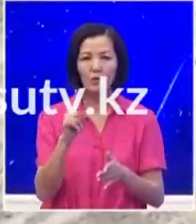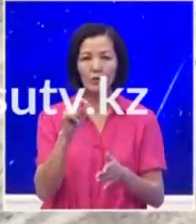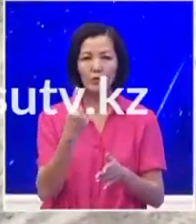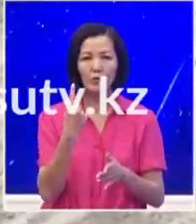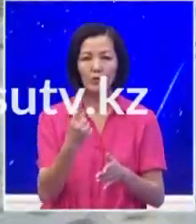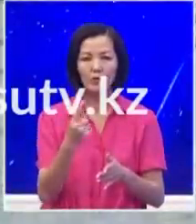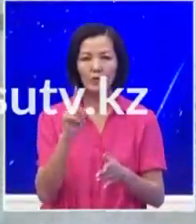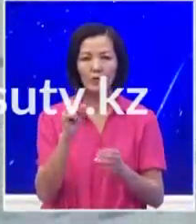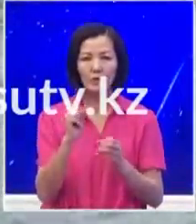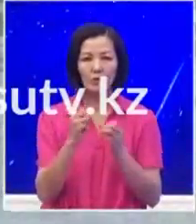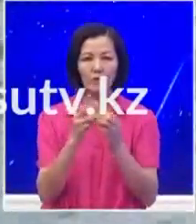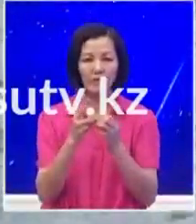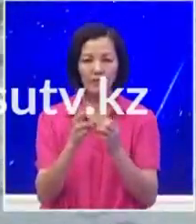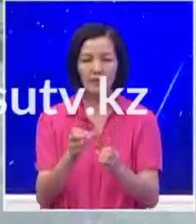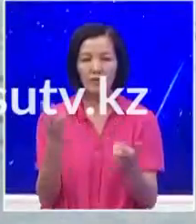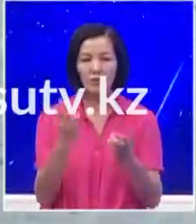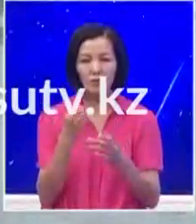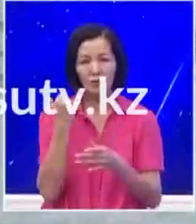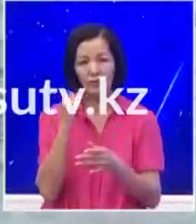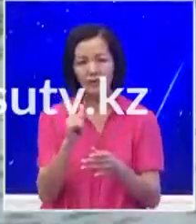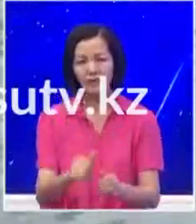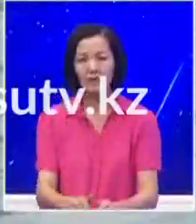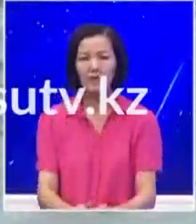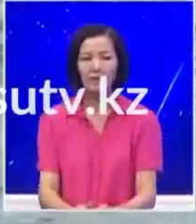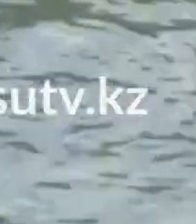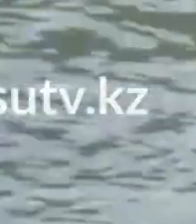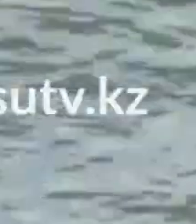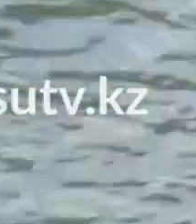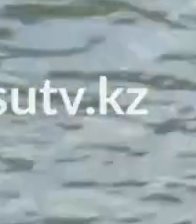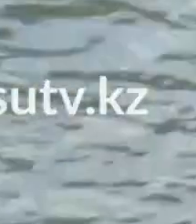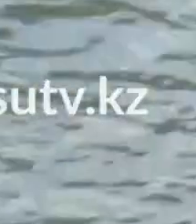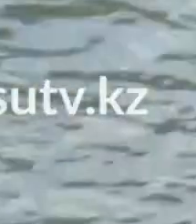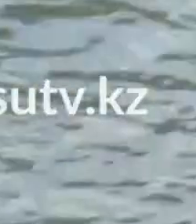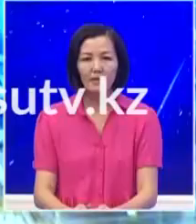и 112. Аделя Кжаркенова, Ербол Атантелов, телеканал ЩИТСУ.